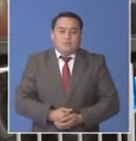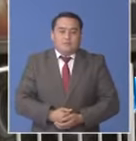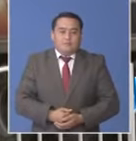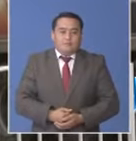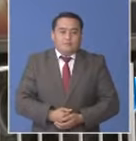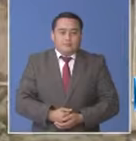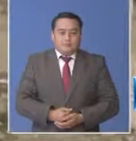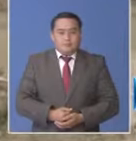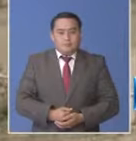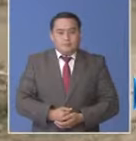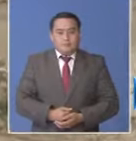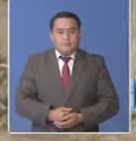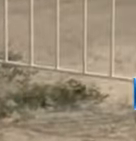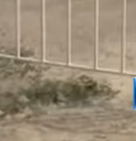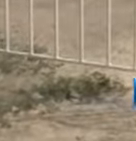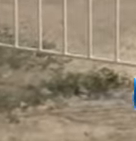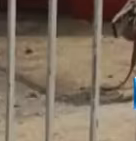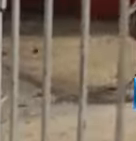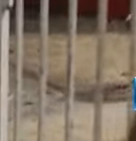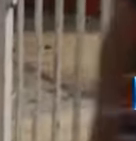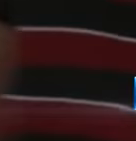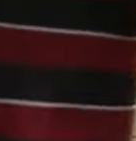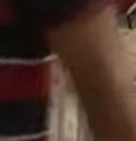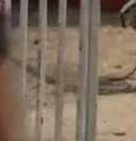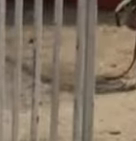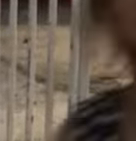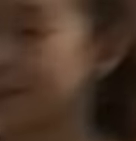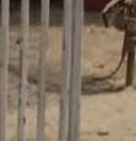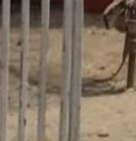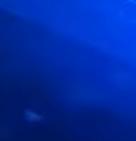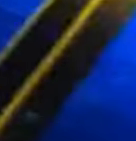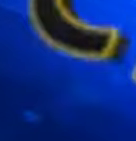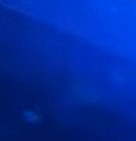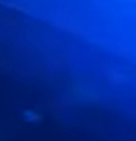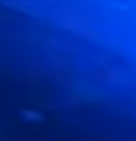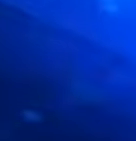Курманжан Касымжанулы, Аманжол Джункешев, телеканал ЖТСУ.